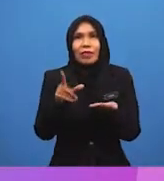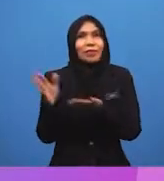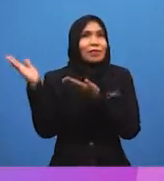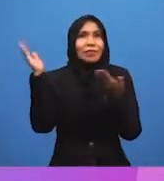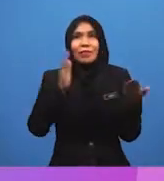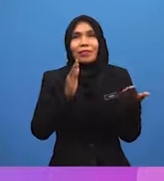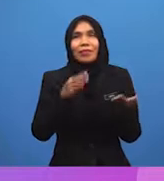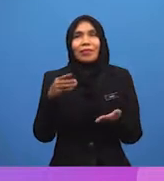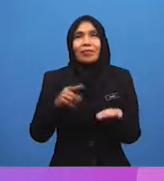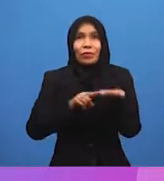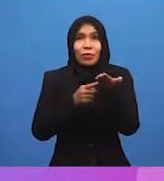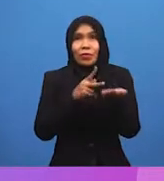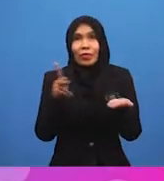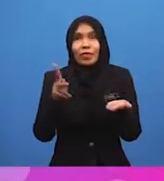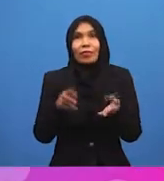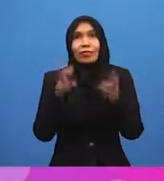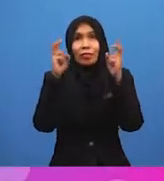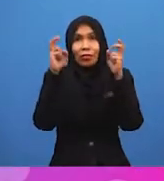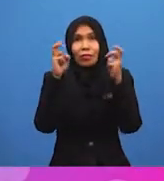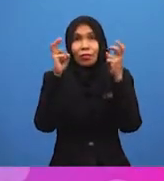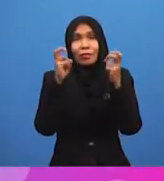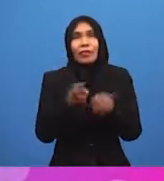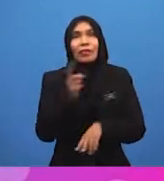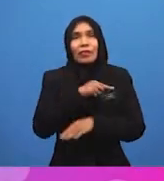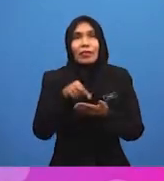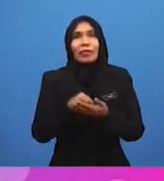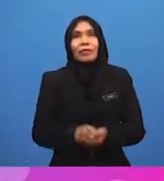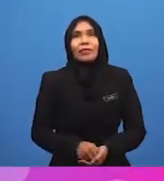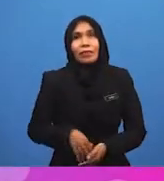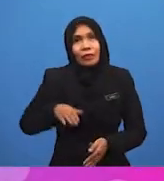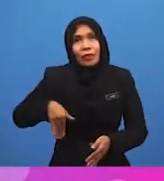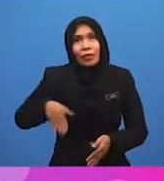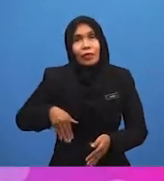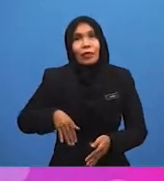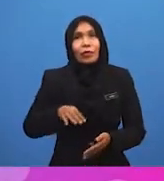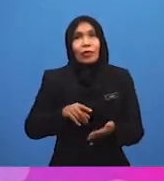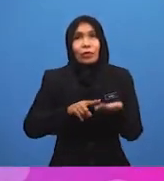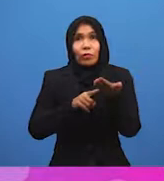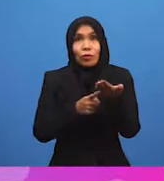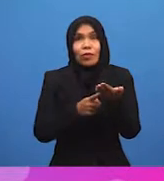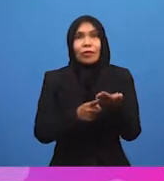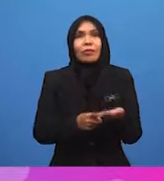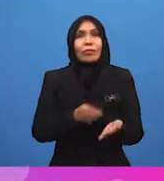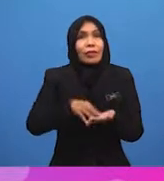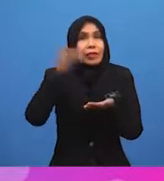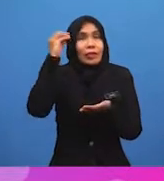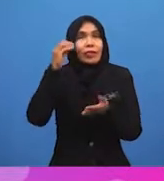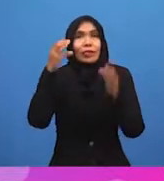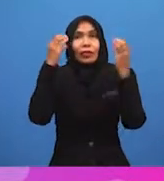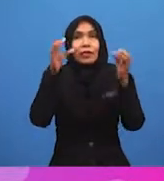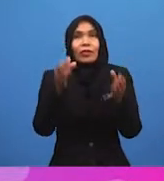kita mulakan topik hari ini. Murid-murid, sebelum kita memulakan pengajaran pada hari ini, cikgu